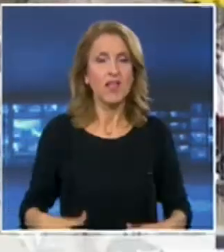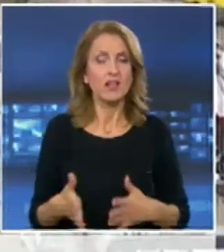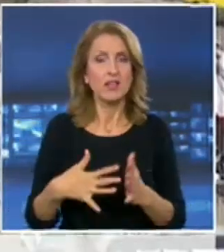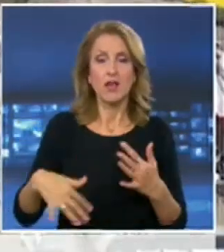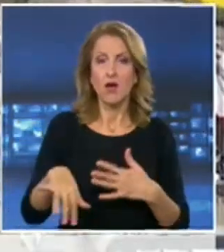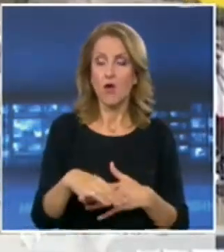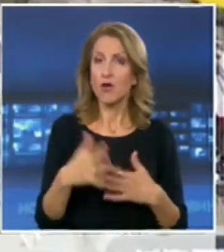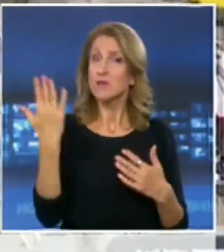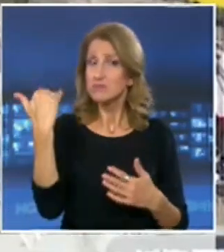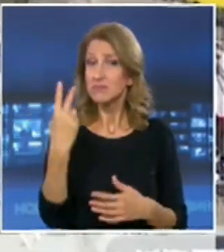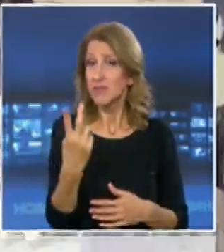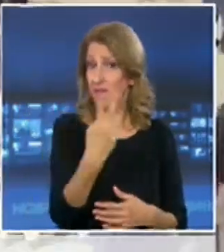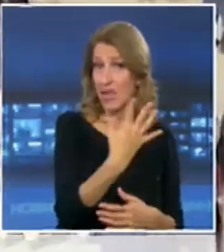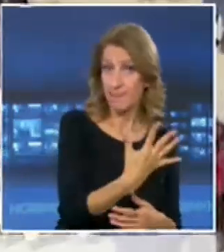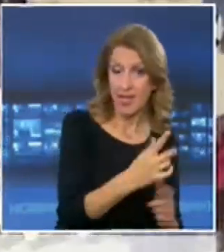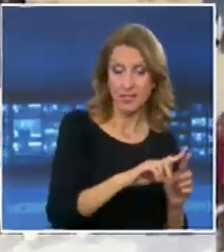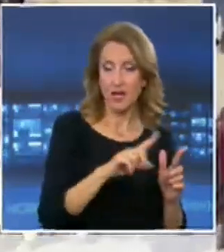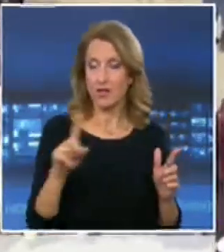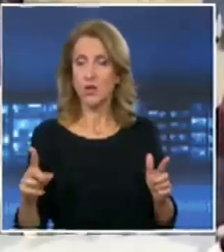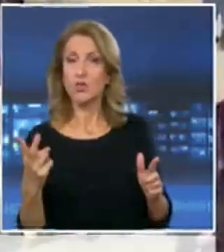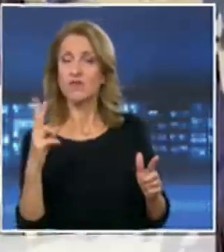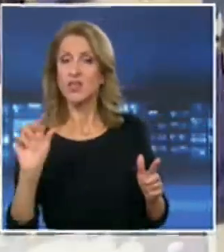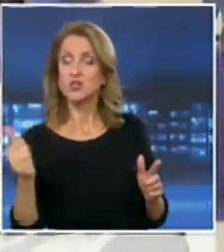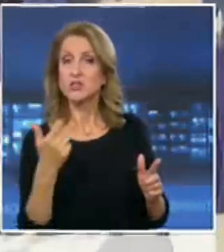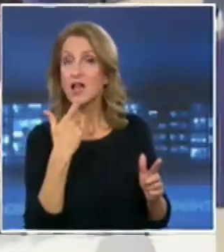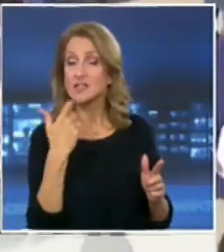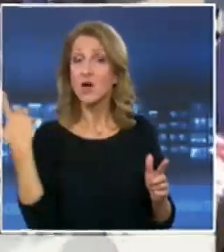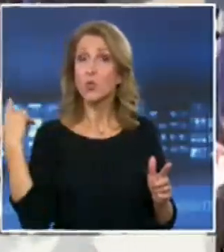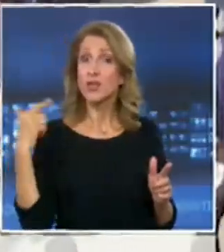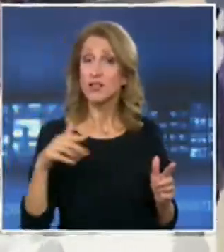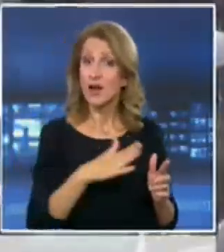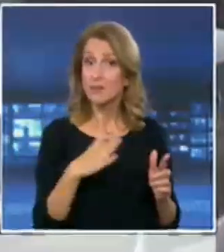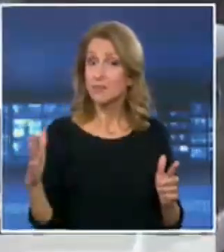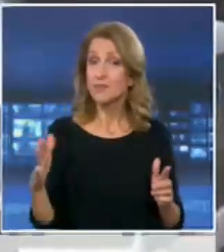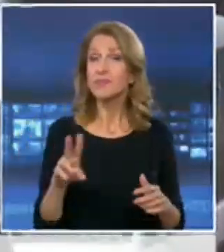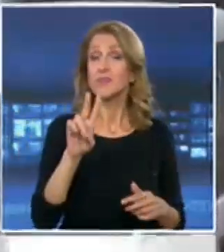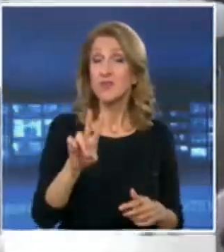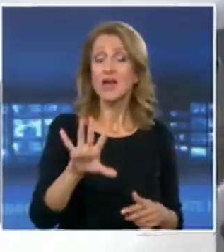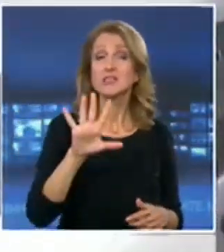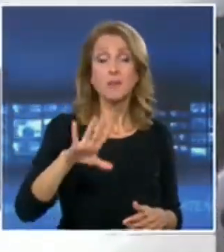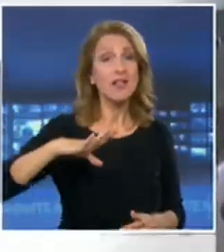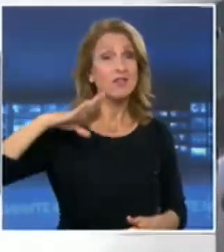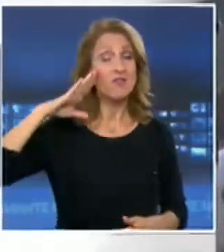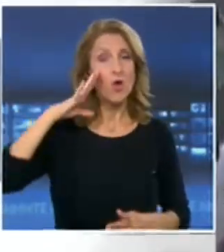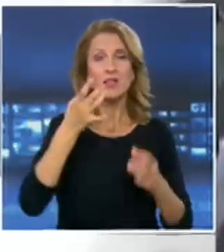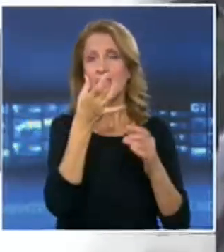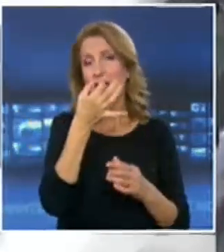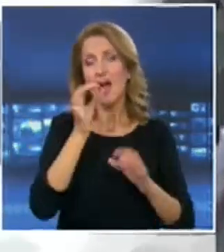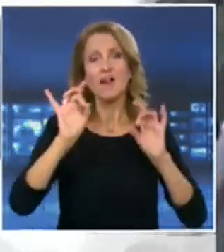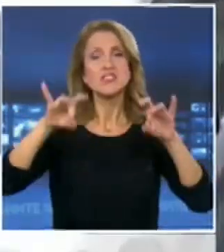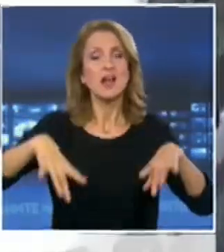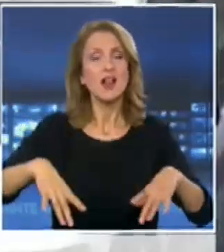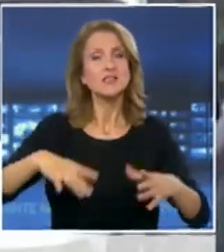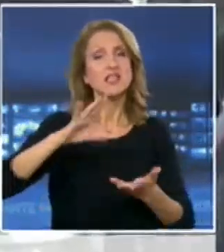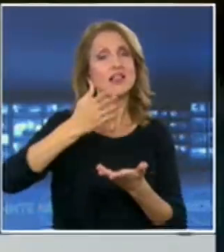обхваща периода между 2005 и 2016 година. Според тях, 25 военни от австралийските специални части са